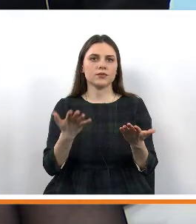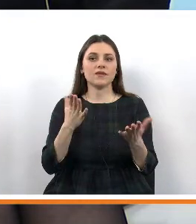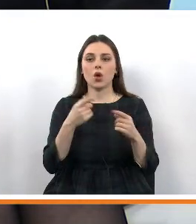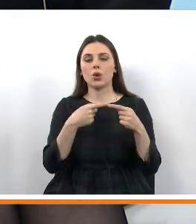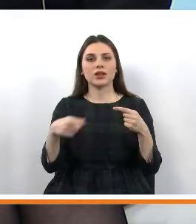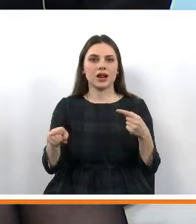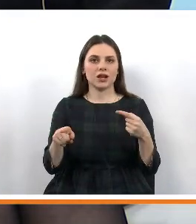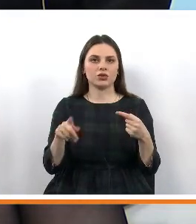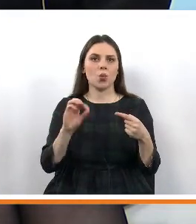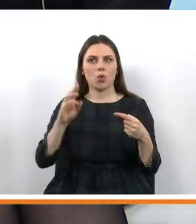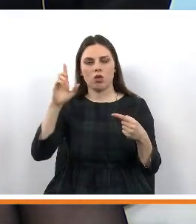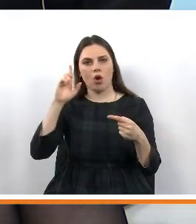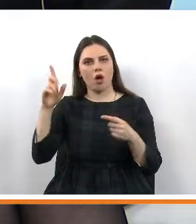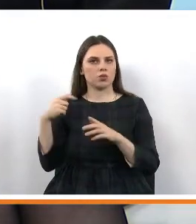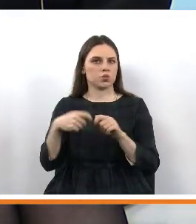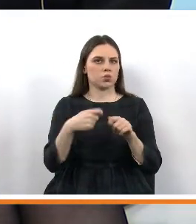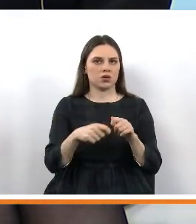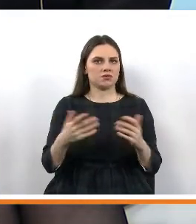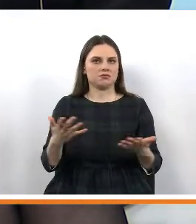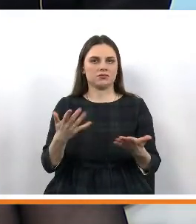отличие от государства-жертвователя,